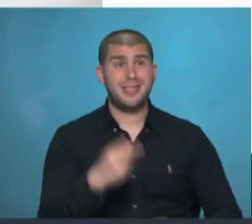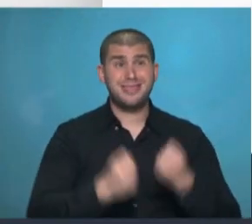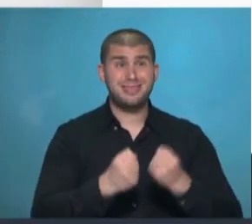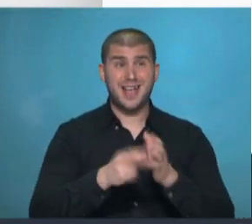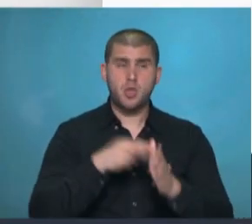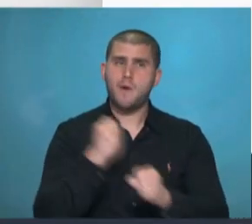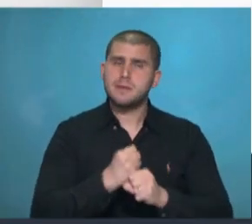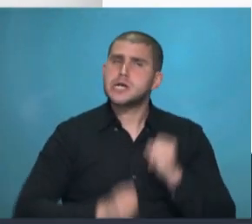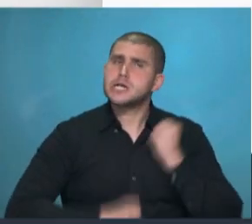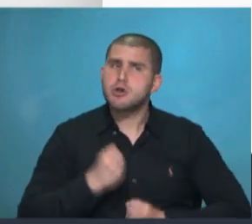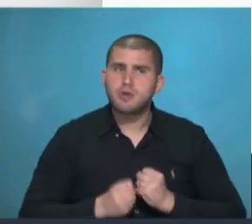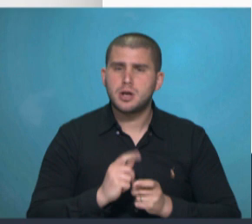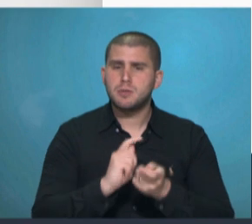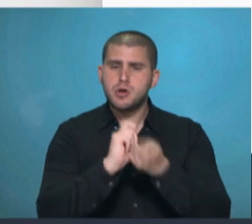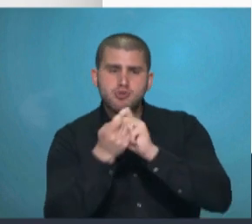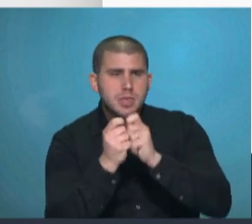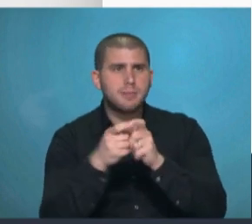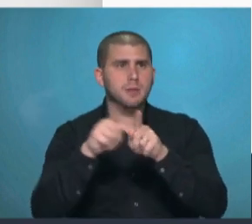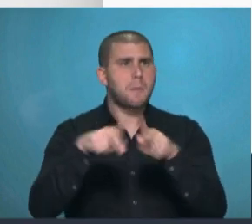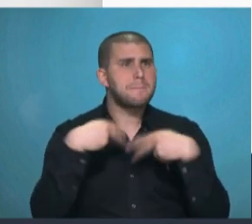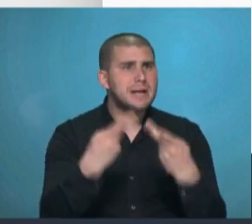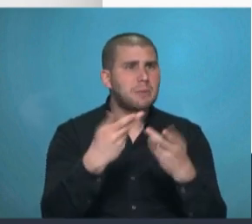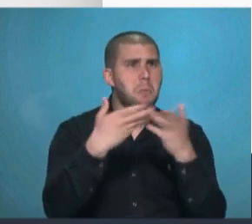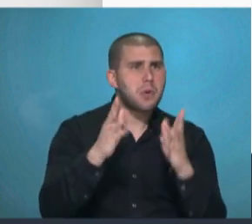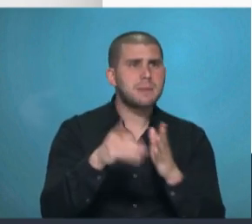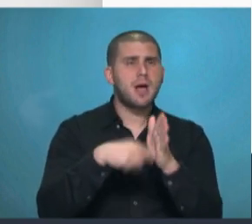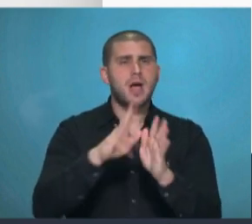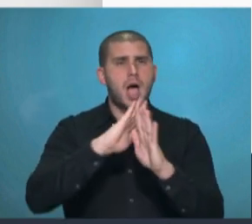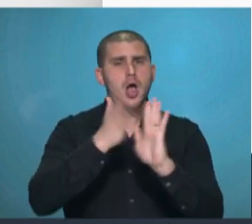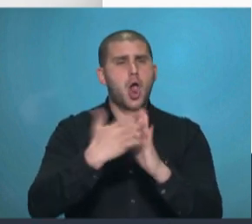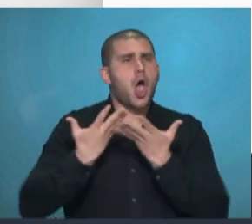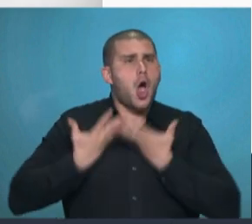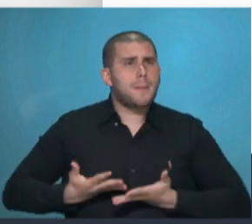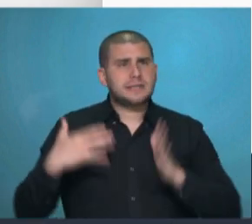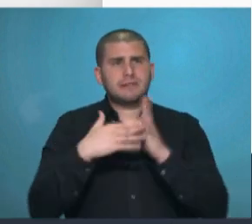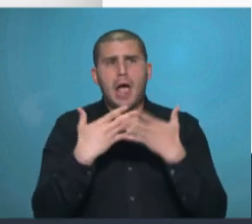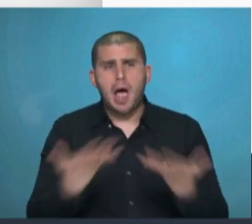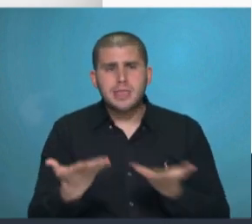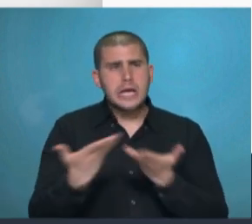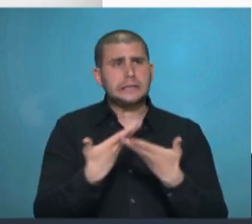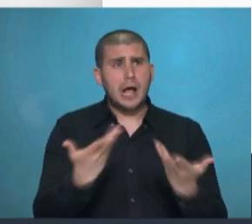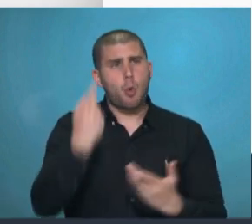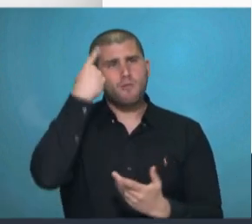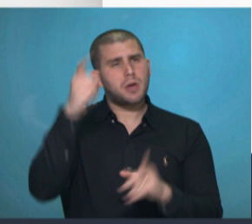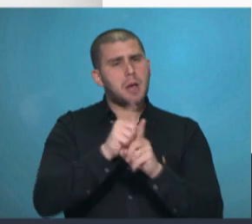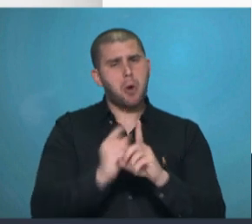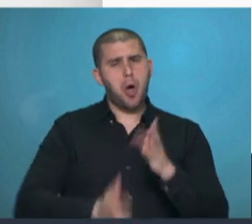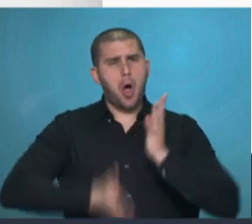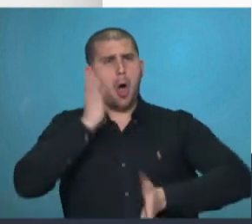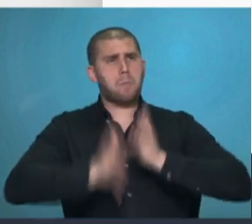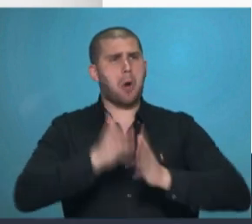קשה מדי, משנים קווים, מחזירים קווים, פותחים קווים, הכל עליהם. בלי הפסקה, בלי יחס, חושבים שהם מכונות או